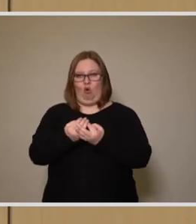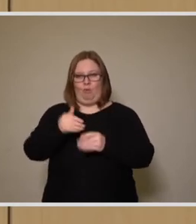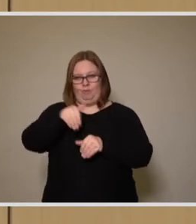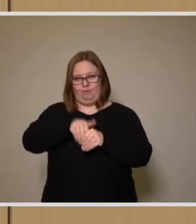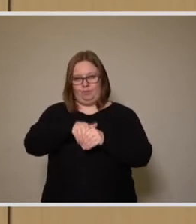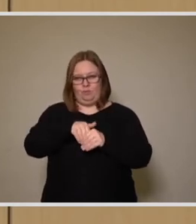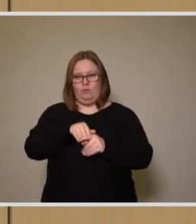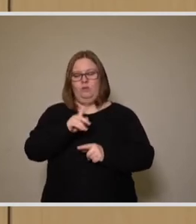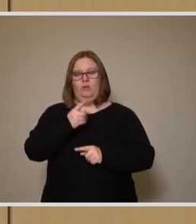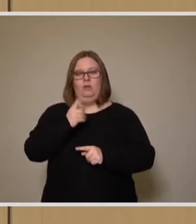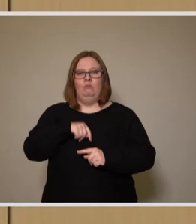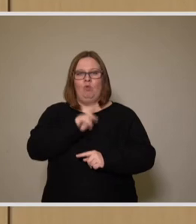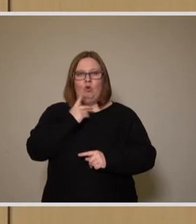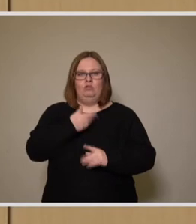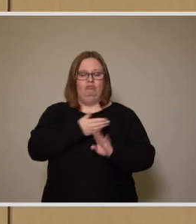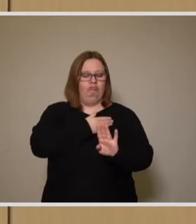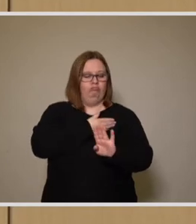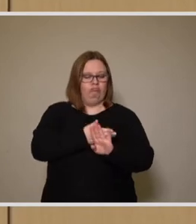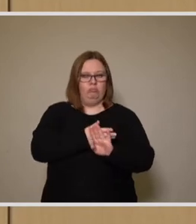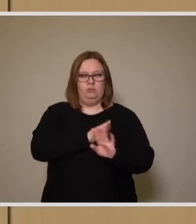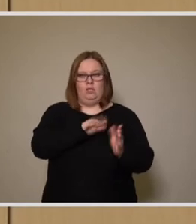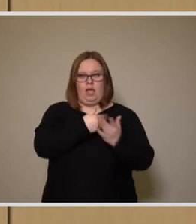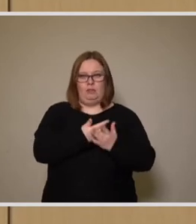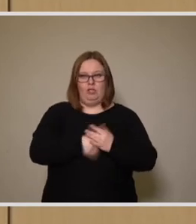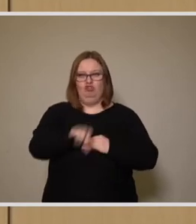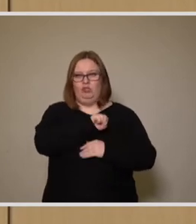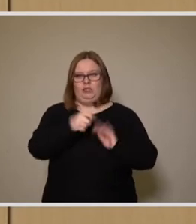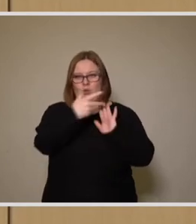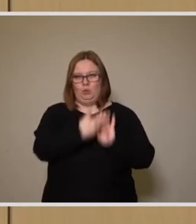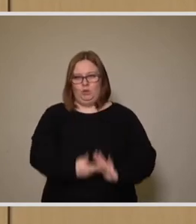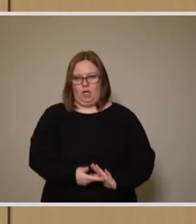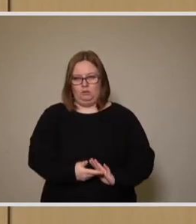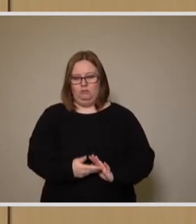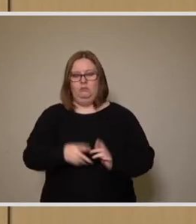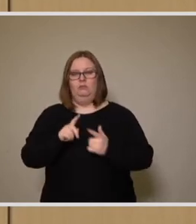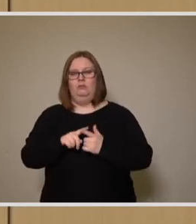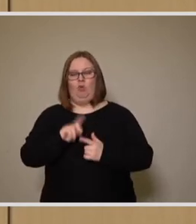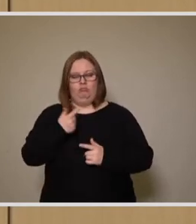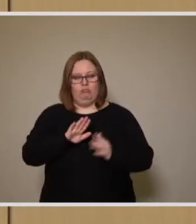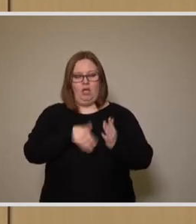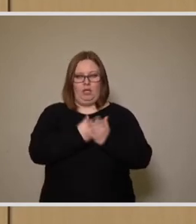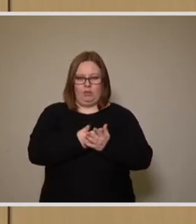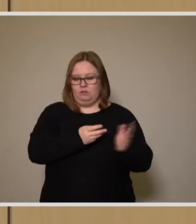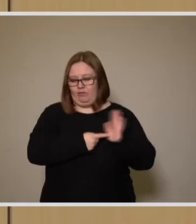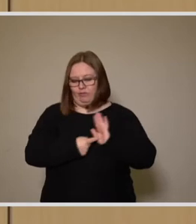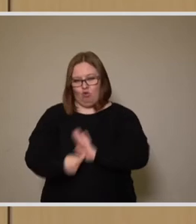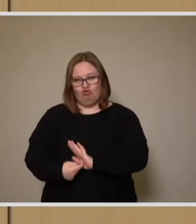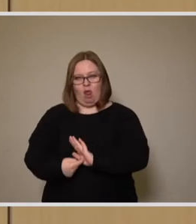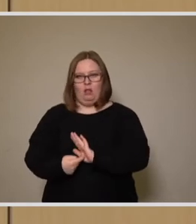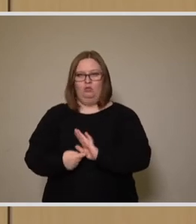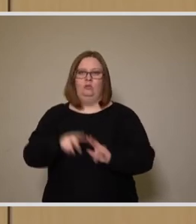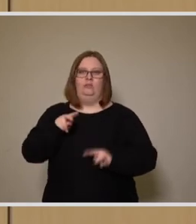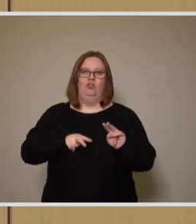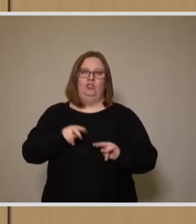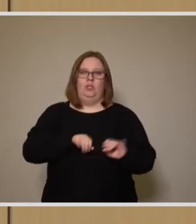die Ergebnisse des schon vielfach angesprochenen Stesat-Gutachtens sein. Die Ergebnisse werden dort vorgestellt und die